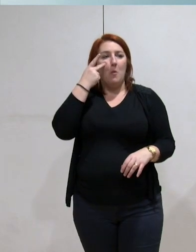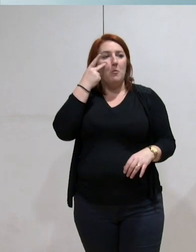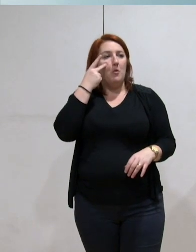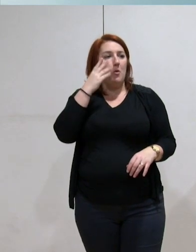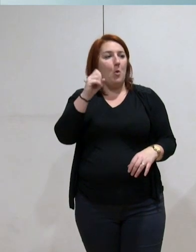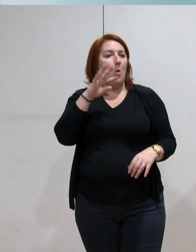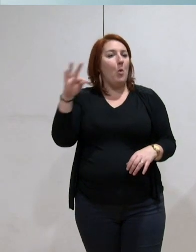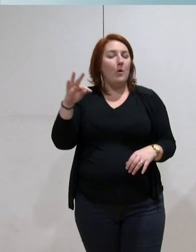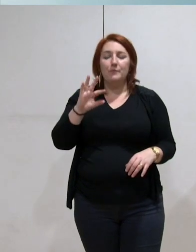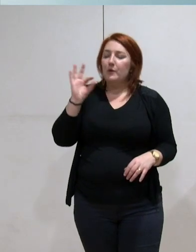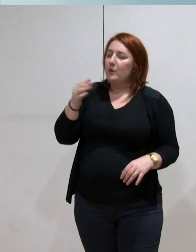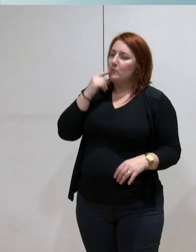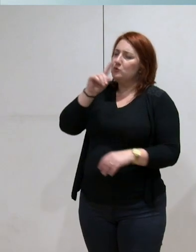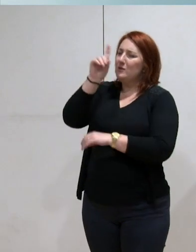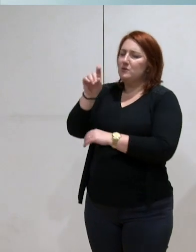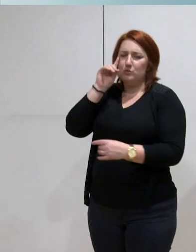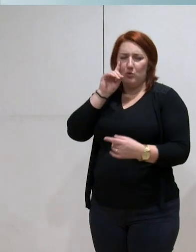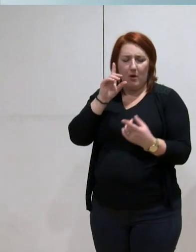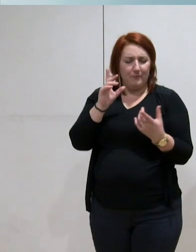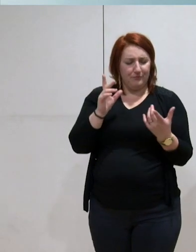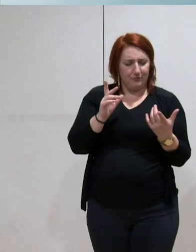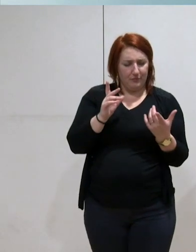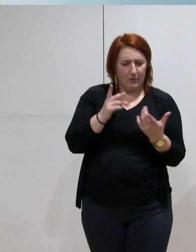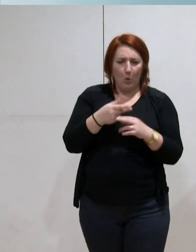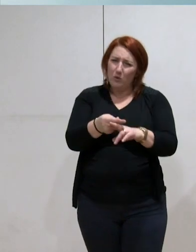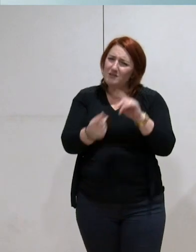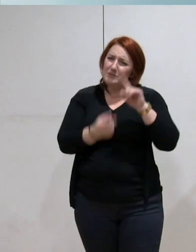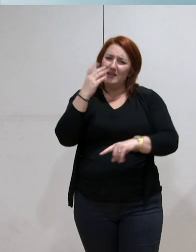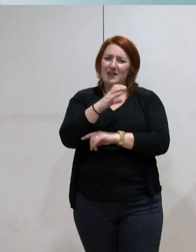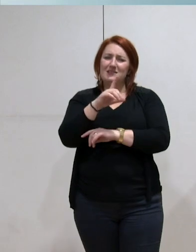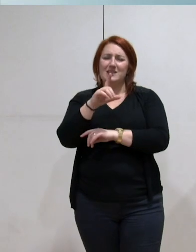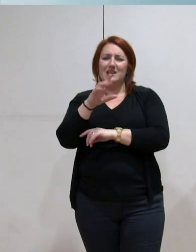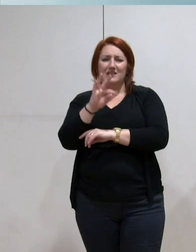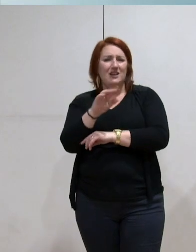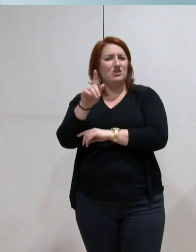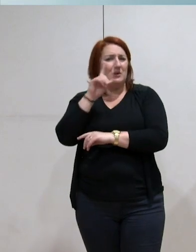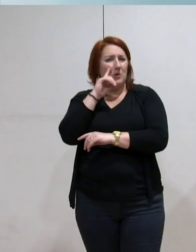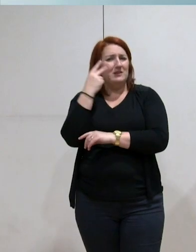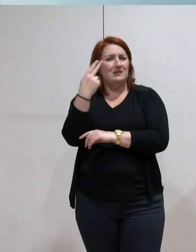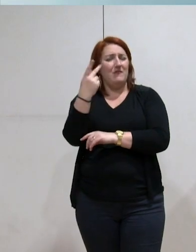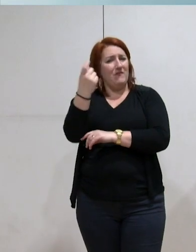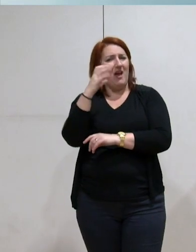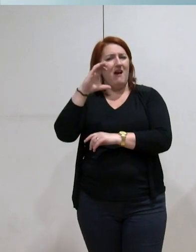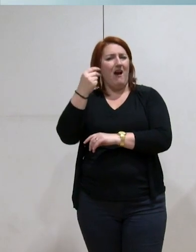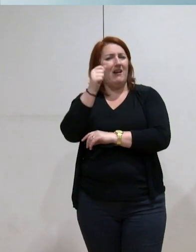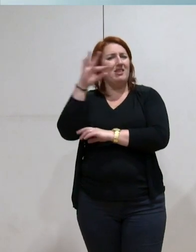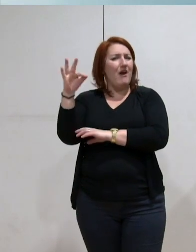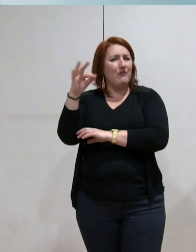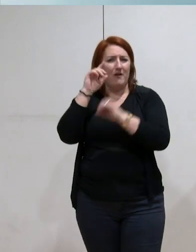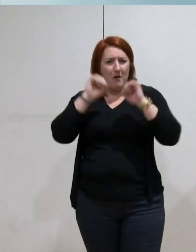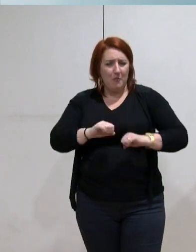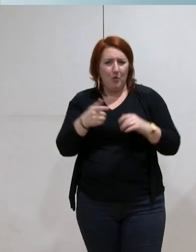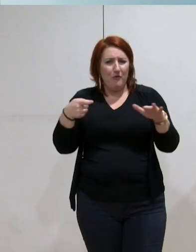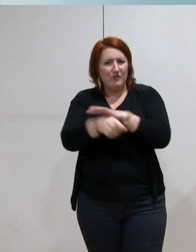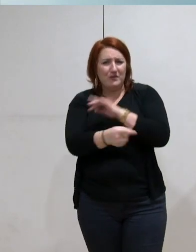un un outil particulier la CTG parceque c'est un outil dérogatoire du droit commun de la la knaf qui permet notamment d'expérimenter des des financements de